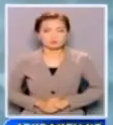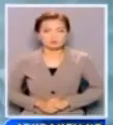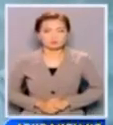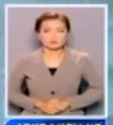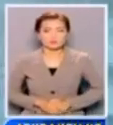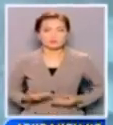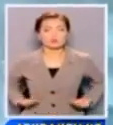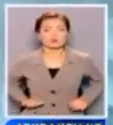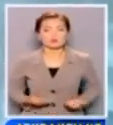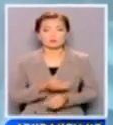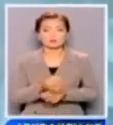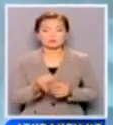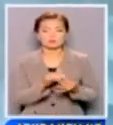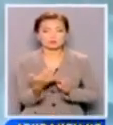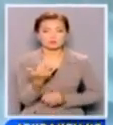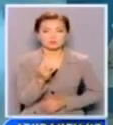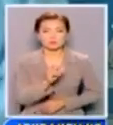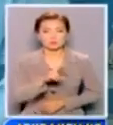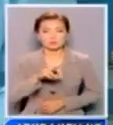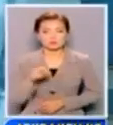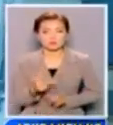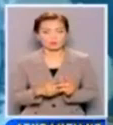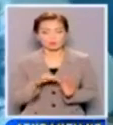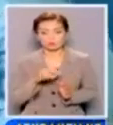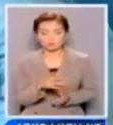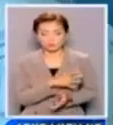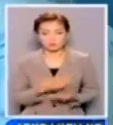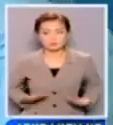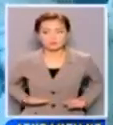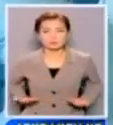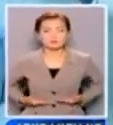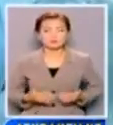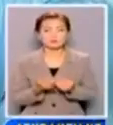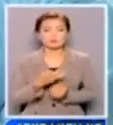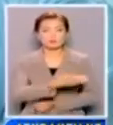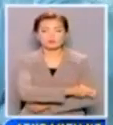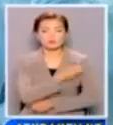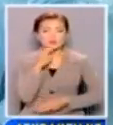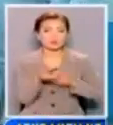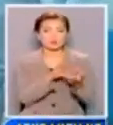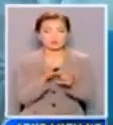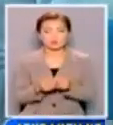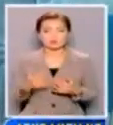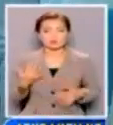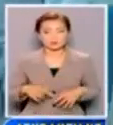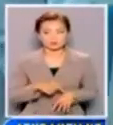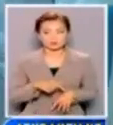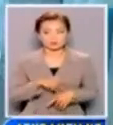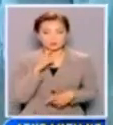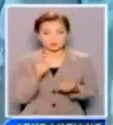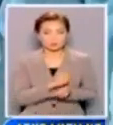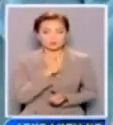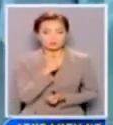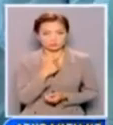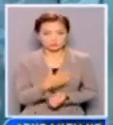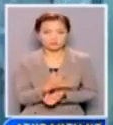40-летняя жительница пригородного села Таскала 8 июня обратилась в медучреждение с жалобами на общую слабость, сухой частый